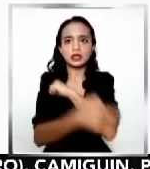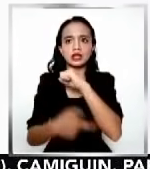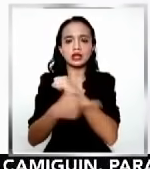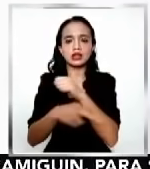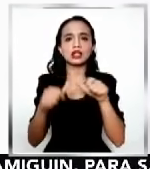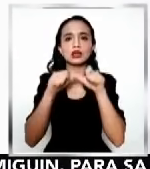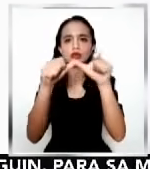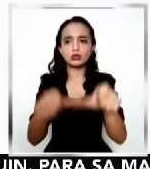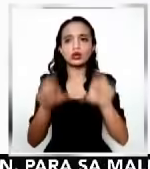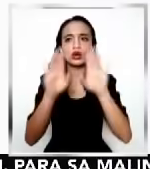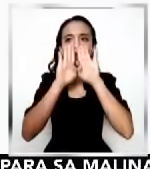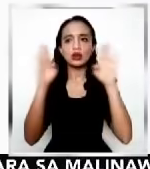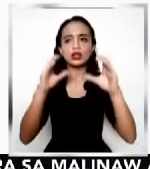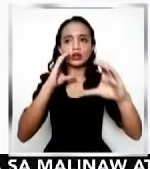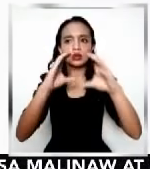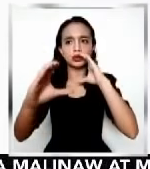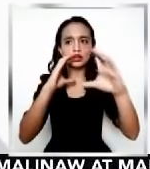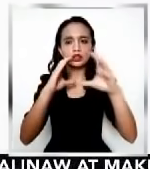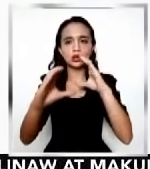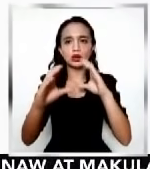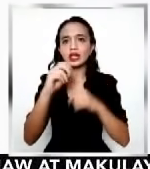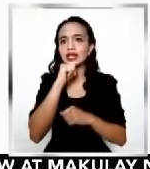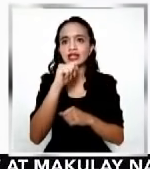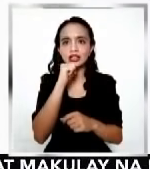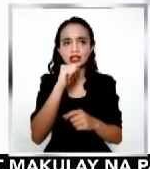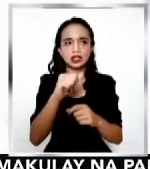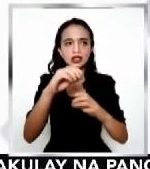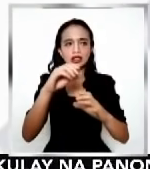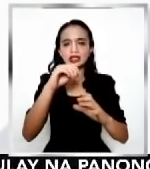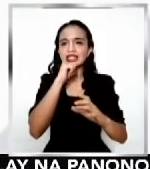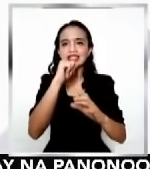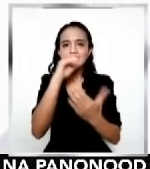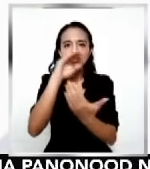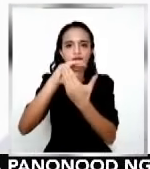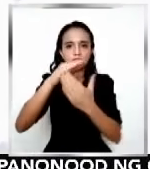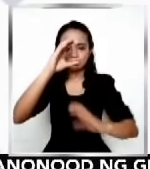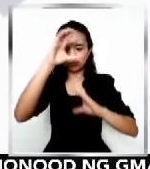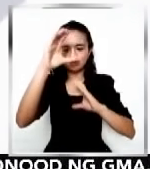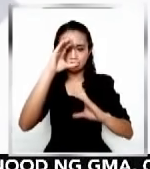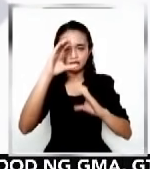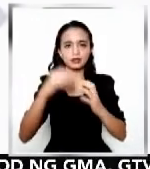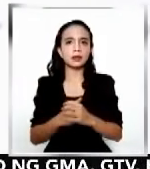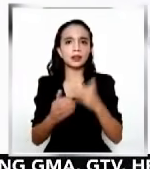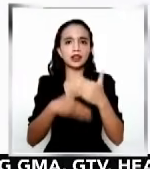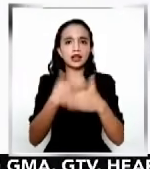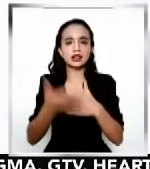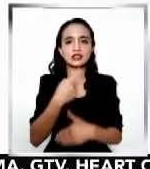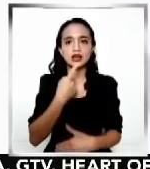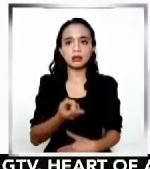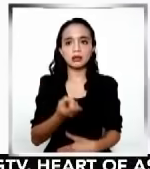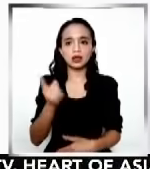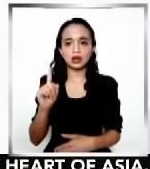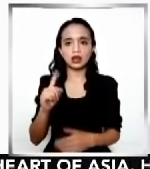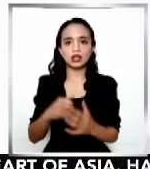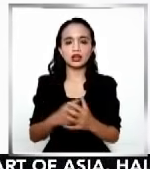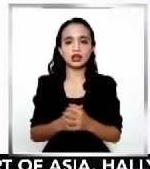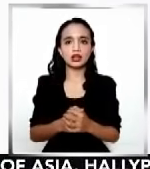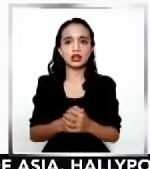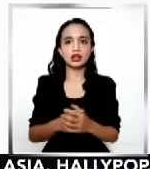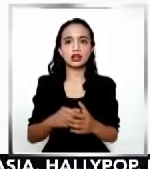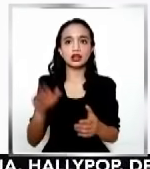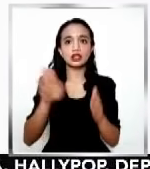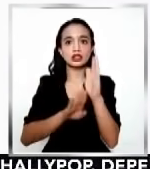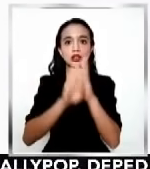maiwasan ang mga hindi pagkakaunawaan. Ayon naman kay Navy Chief Admiral Giovanni Carlo Bacordo, isang welcome development sa exercise ng freedom